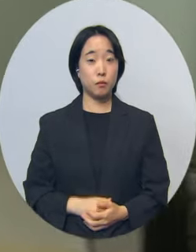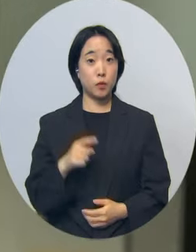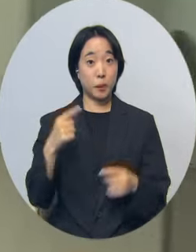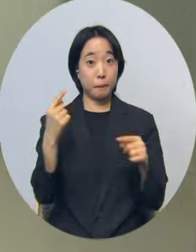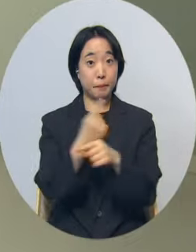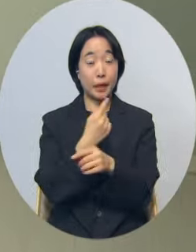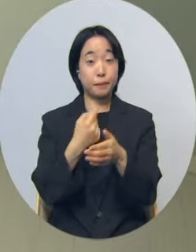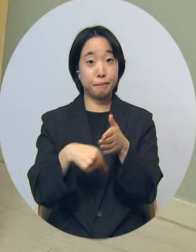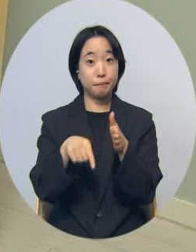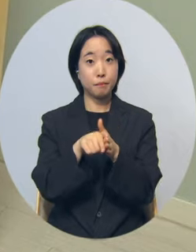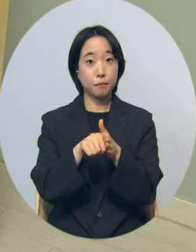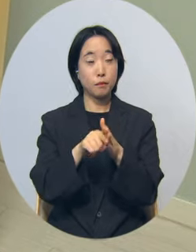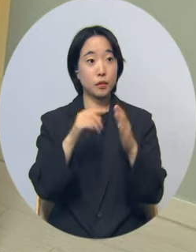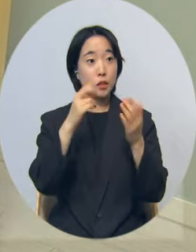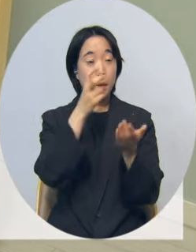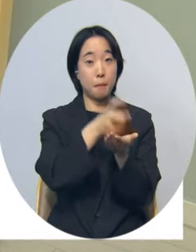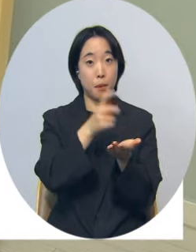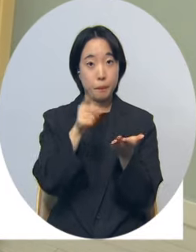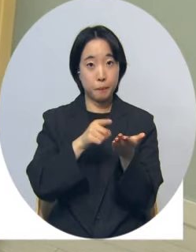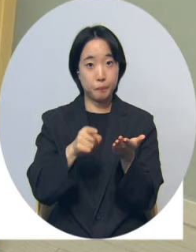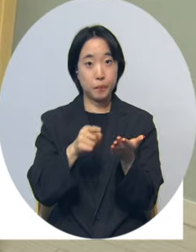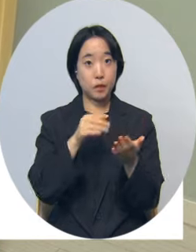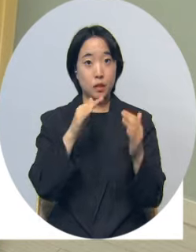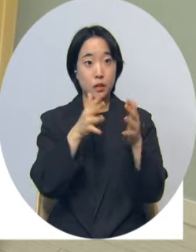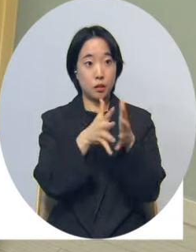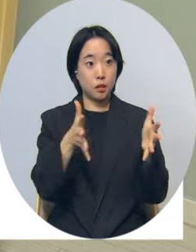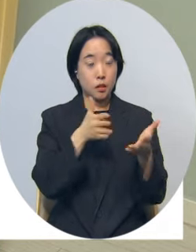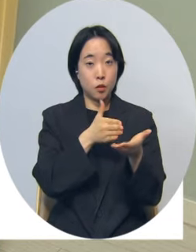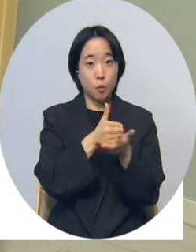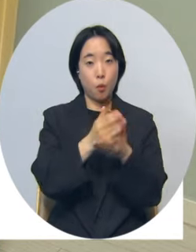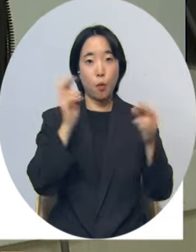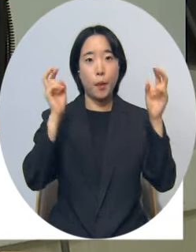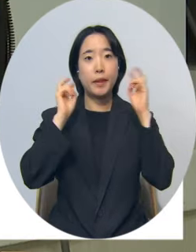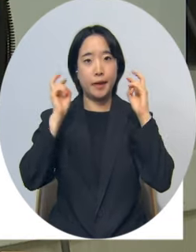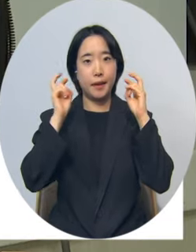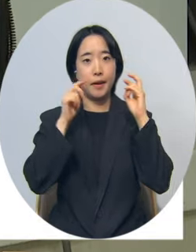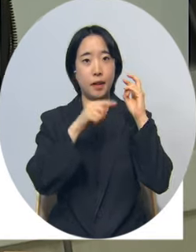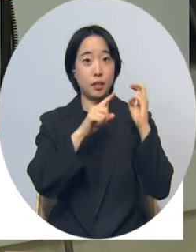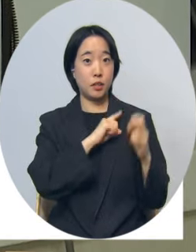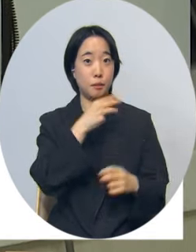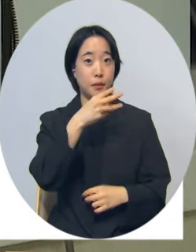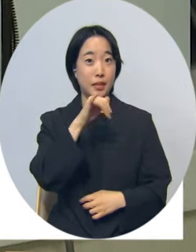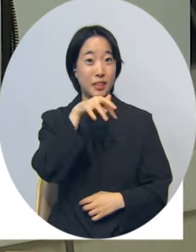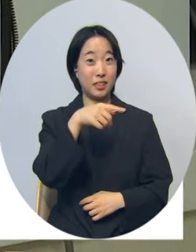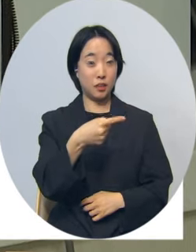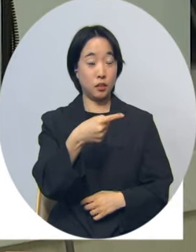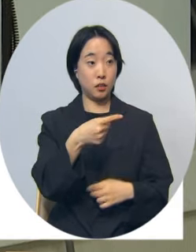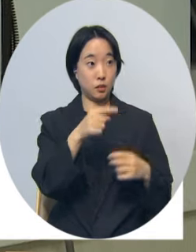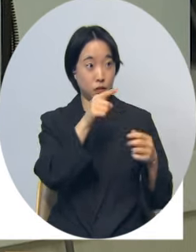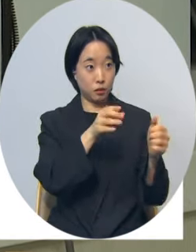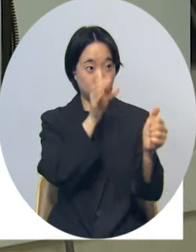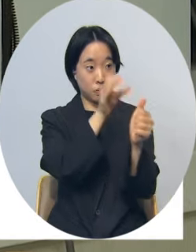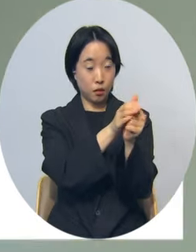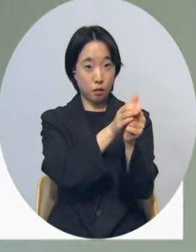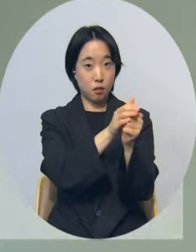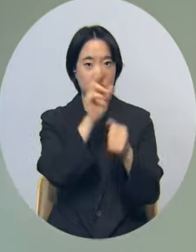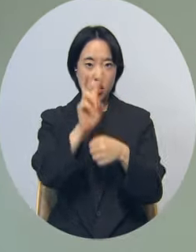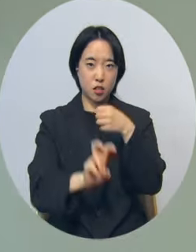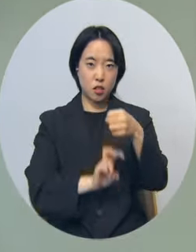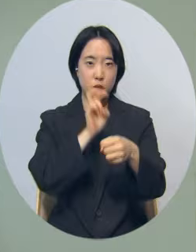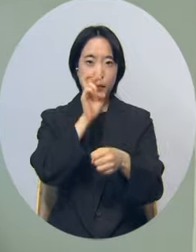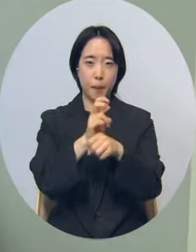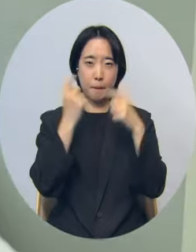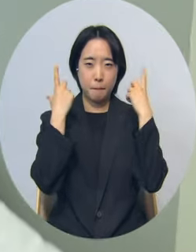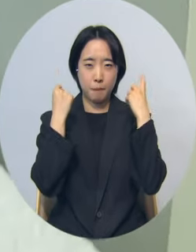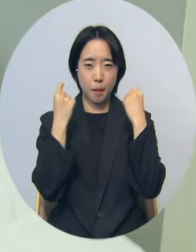투자회사인 리츠나 법인기업 등이 100세대 이상 대규모 임대주택을 20년 이상 공급하는 방안이 추진됩니다.